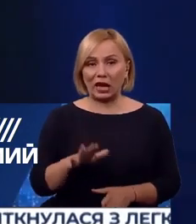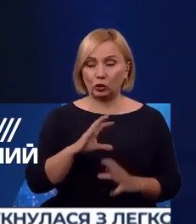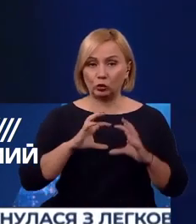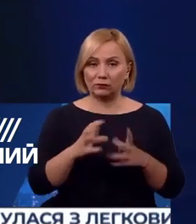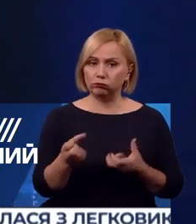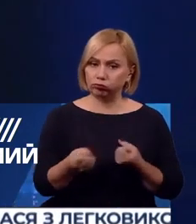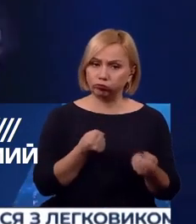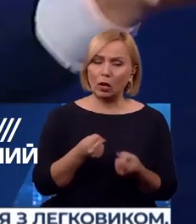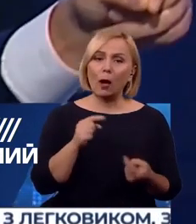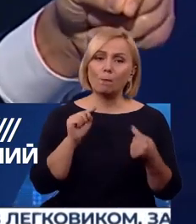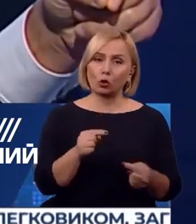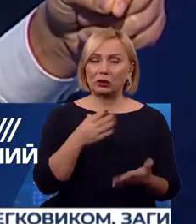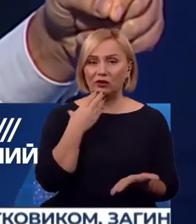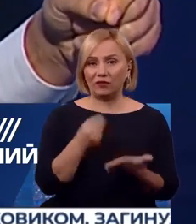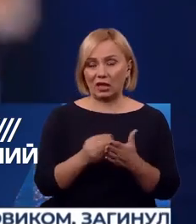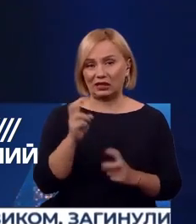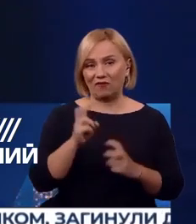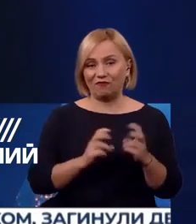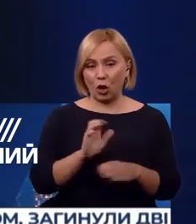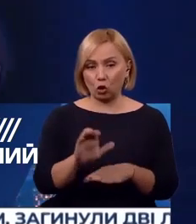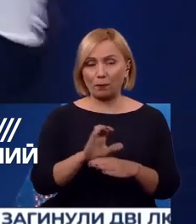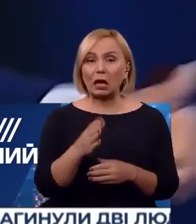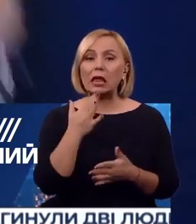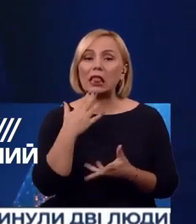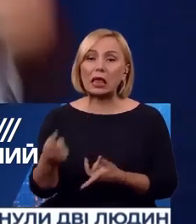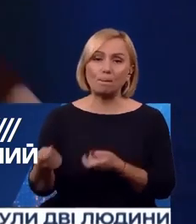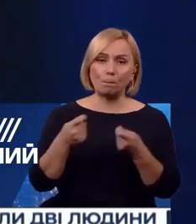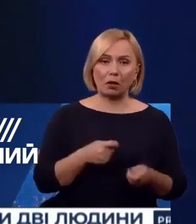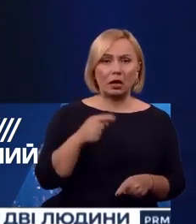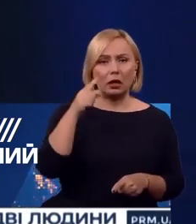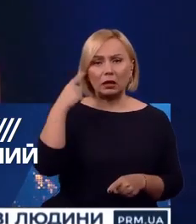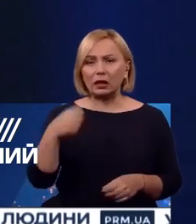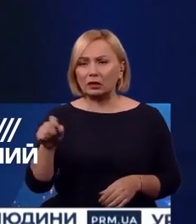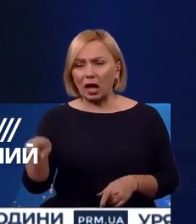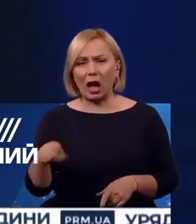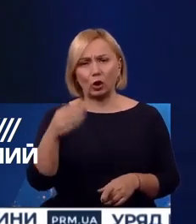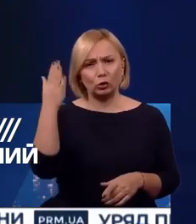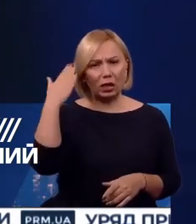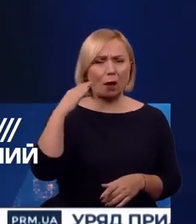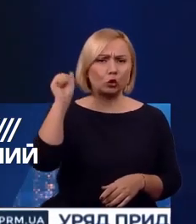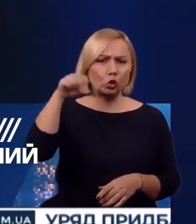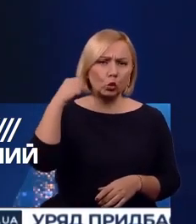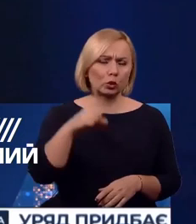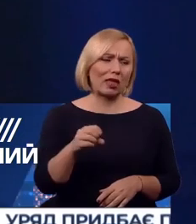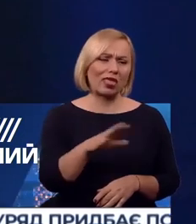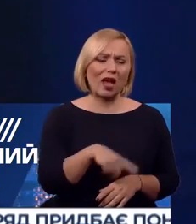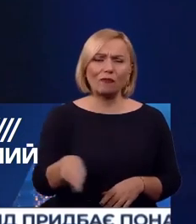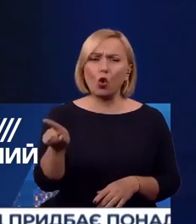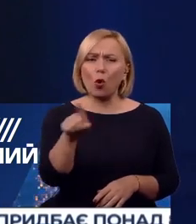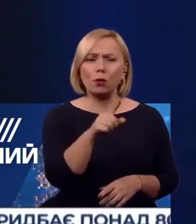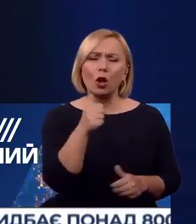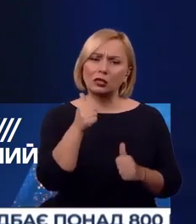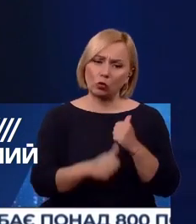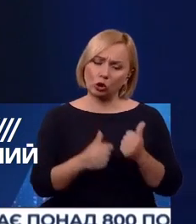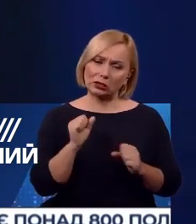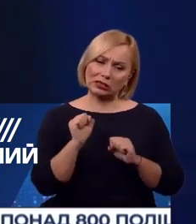бореться проти власного виробника імпортом. Будь-яка країна, Китай, Трамп, Турція, Європа, кожна захищає своє